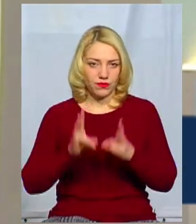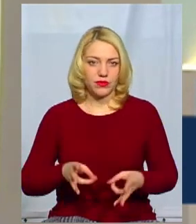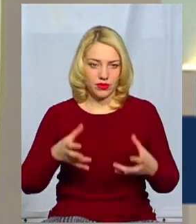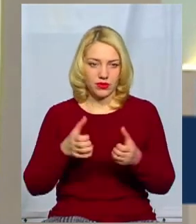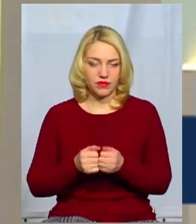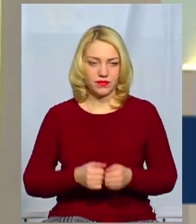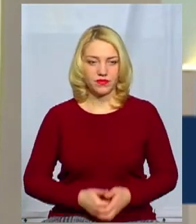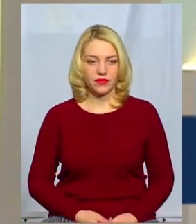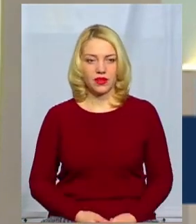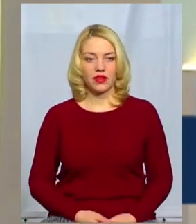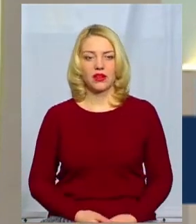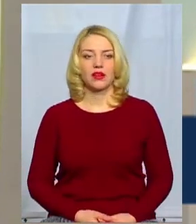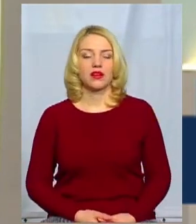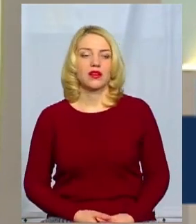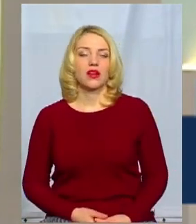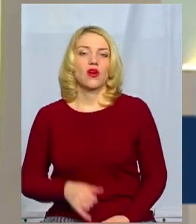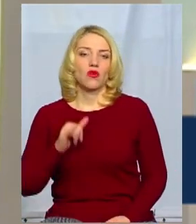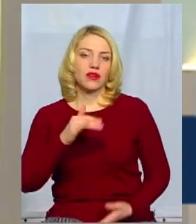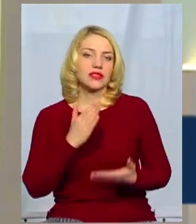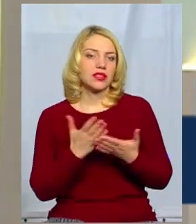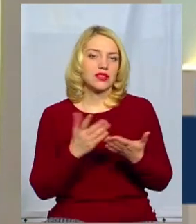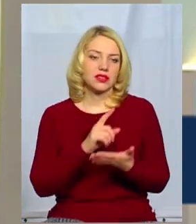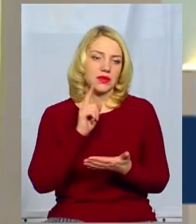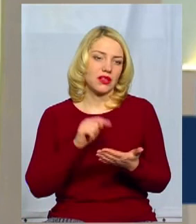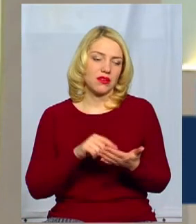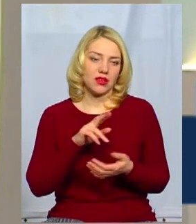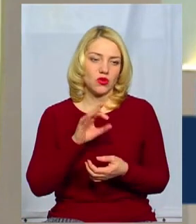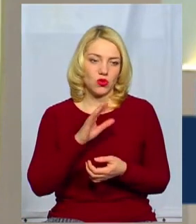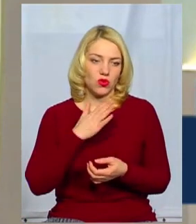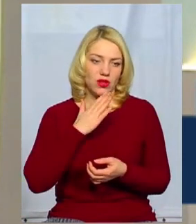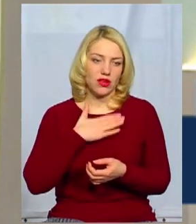він... У вас є якесь запитання до наших спікерів?